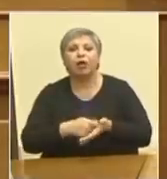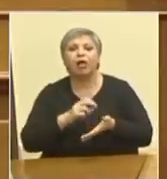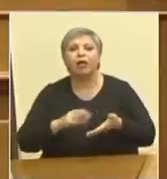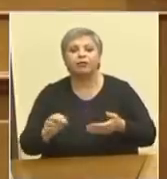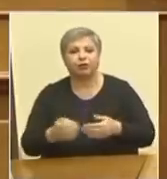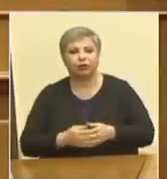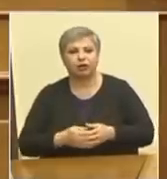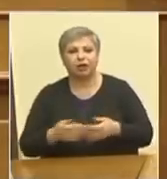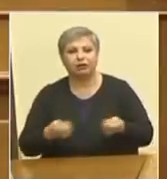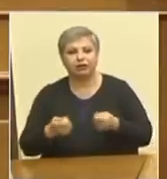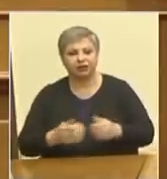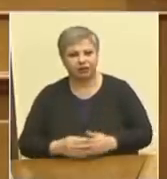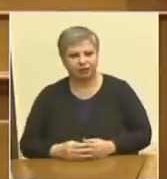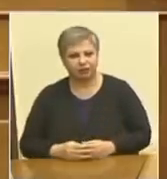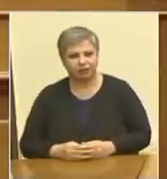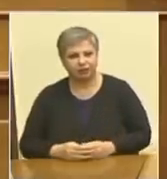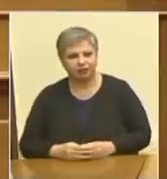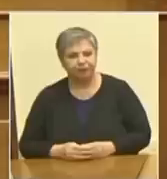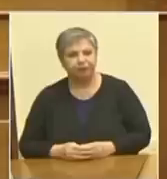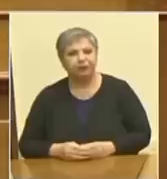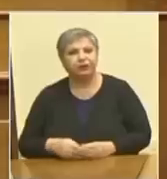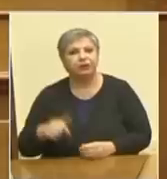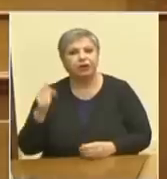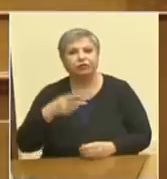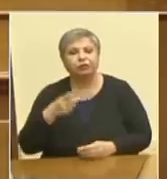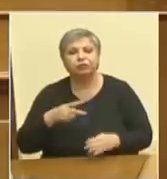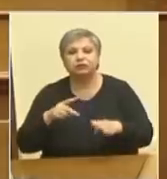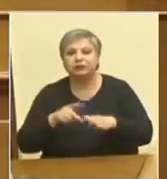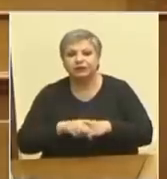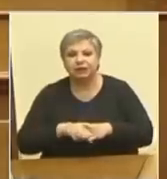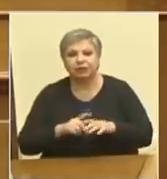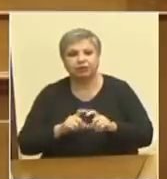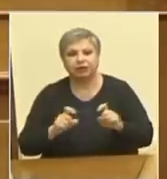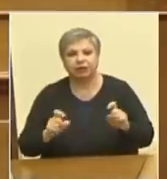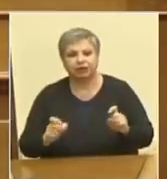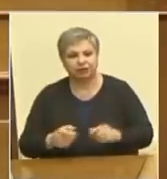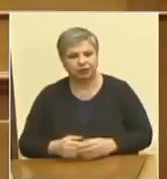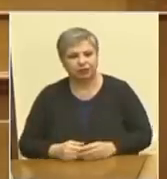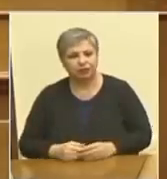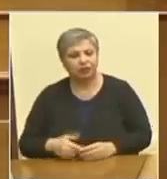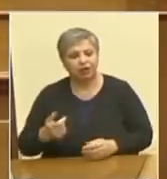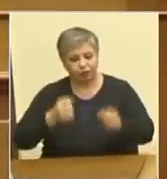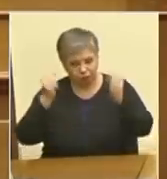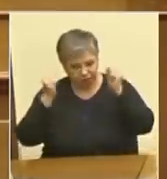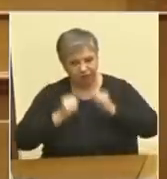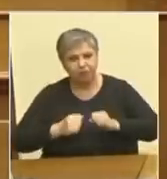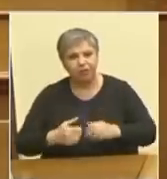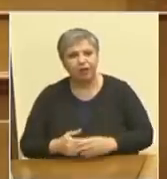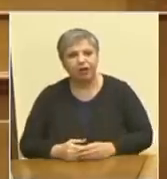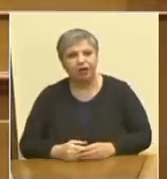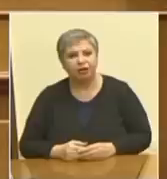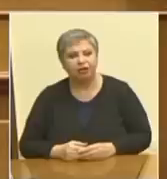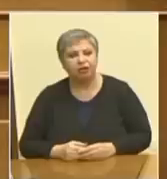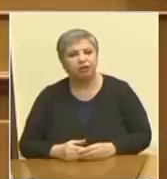στις τράπεζες είναι μια ζημιά, ξέρετε, διαρκής. Είναι μια ζημιά η οποία